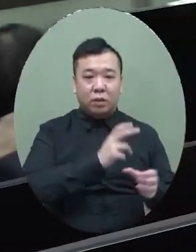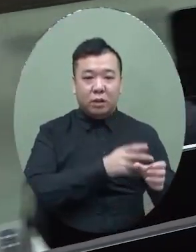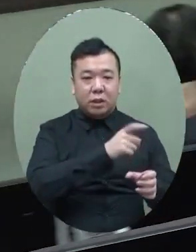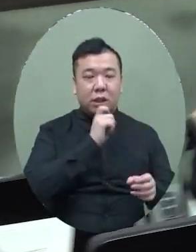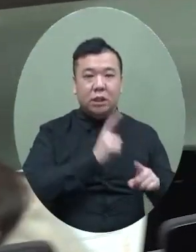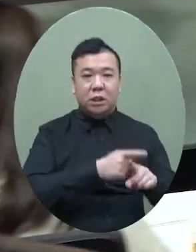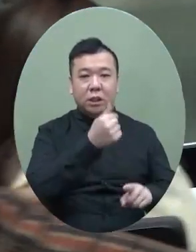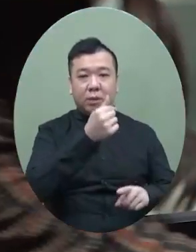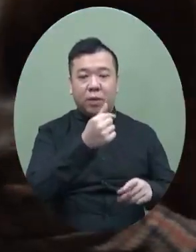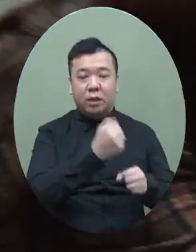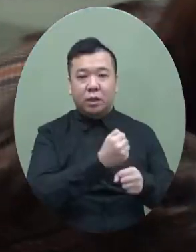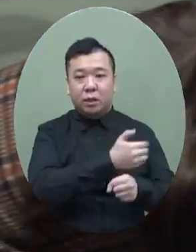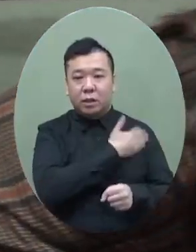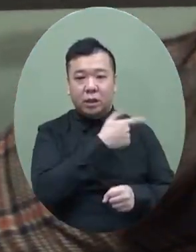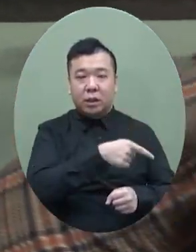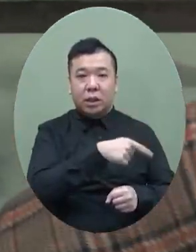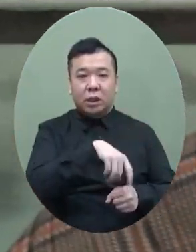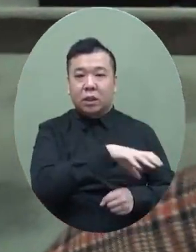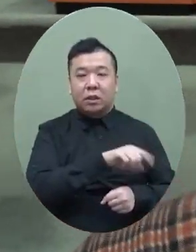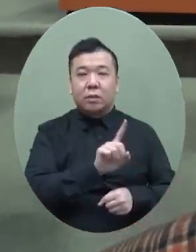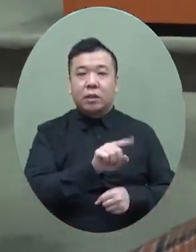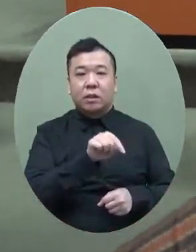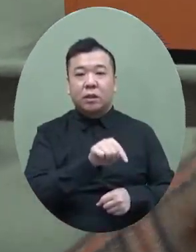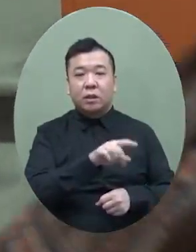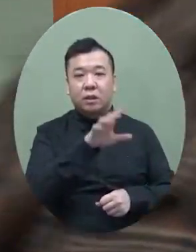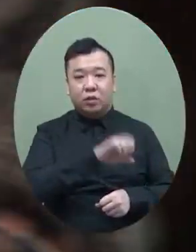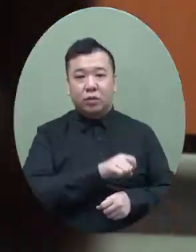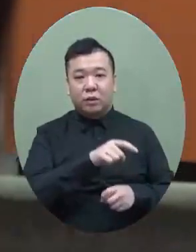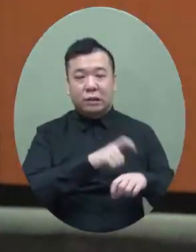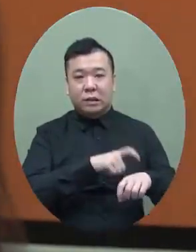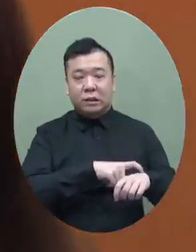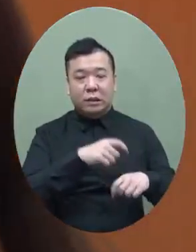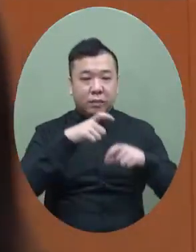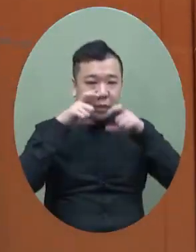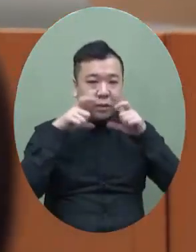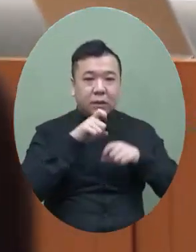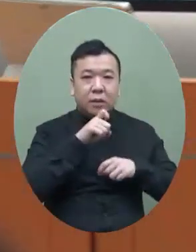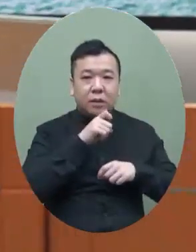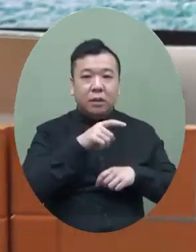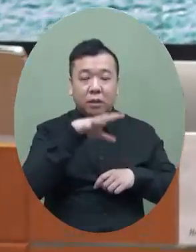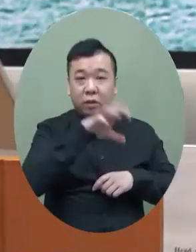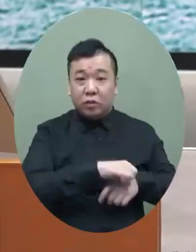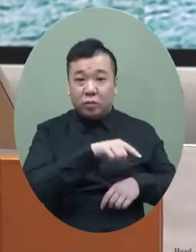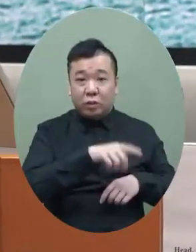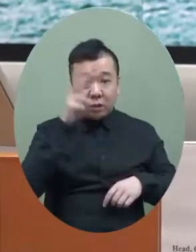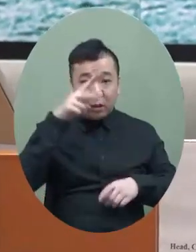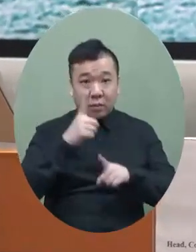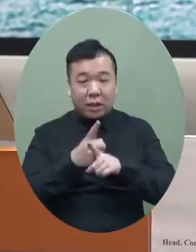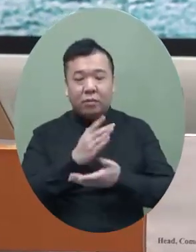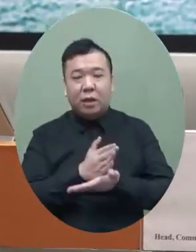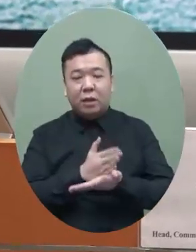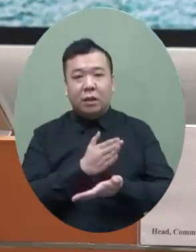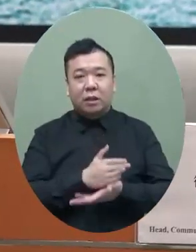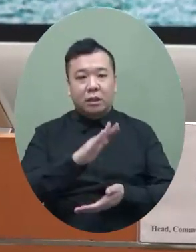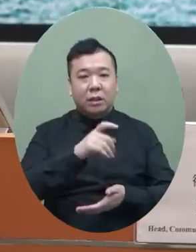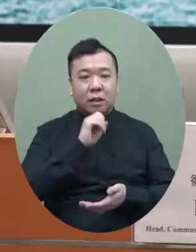到啦，咁我哋都了，佢哋因為即全時間都戴口罩嘅， 咁就唔係話全部都係咁嘅接觸者。至於